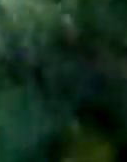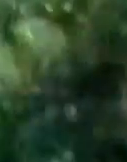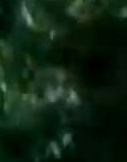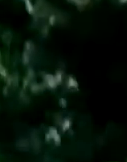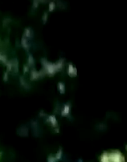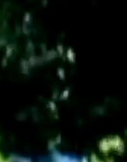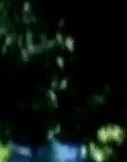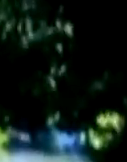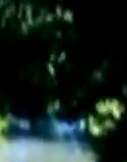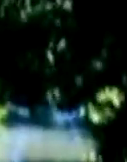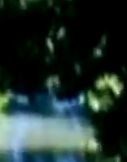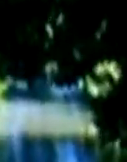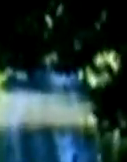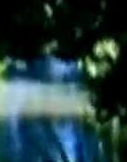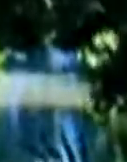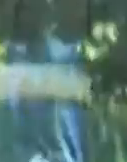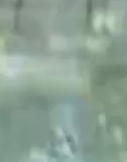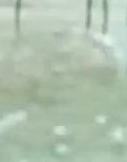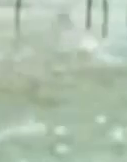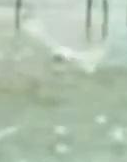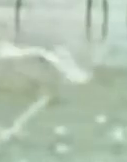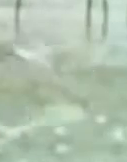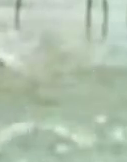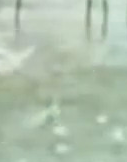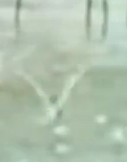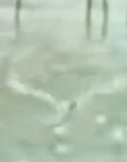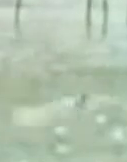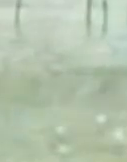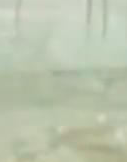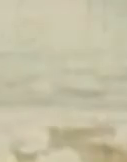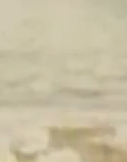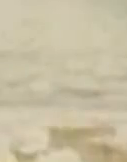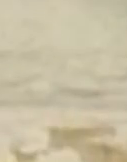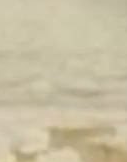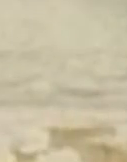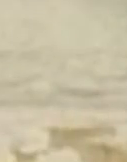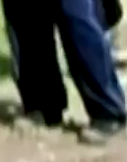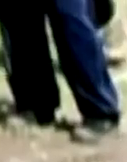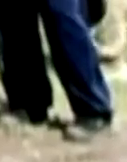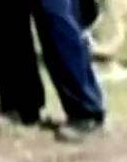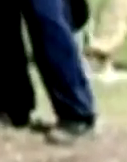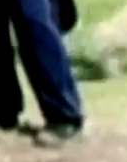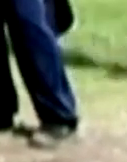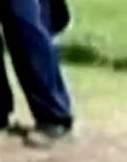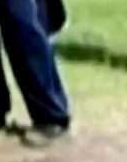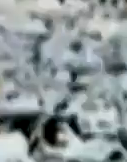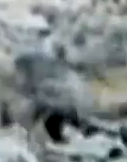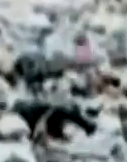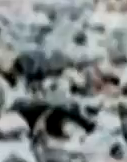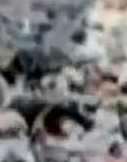สัตว์ทะเลให้ป่าชายเลนที่อุดมสมบูรณ์ธรรมชาติที่สมดุลสนับสนุนด้านการศึกษาและการกีฬ